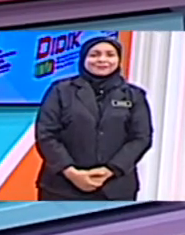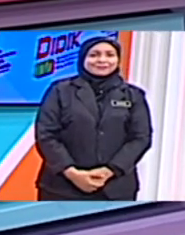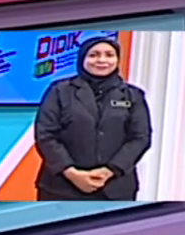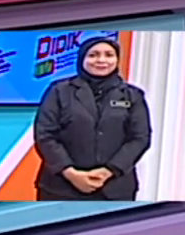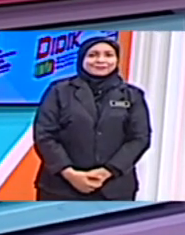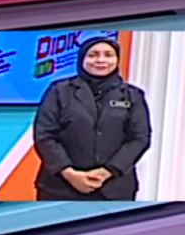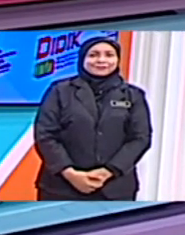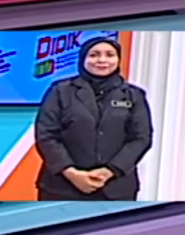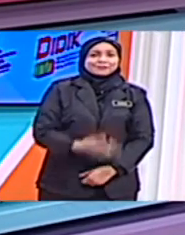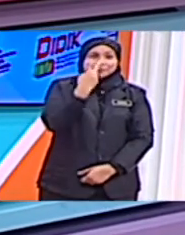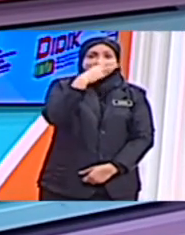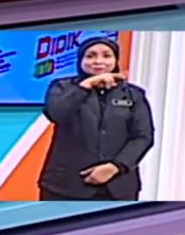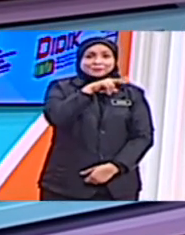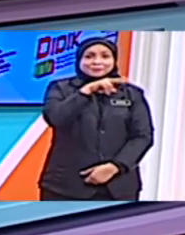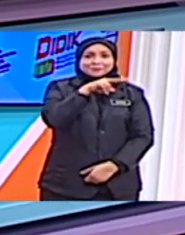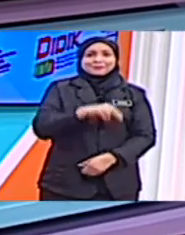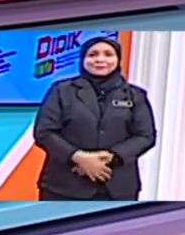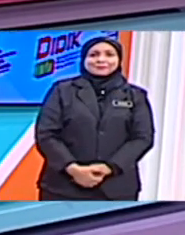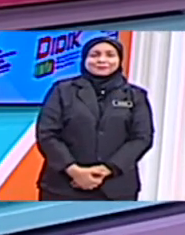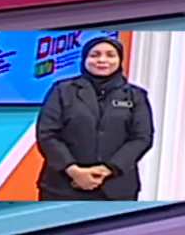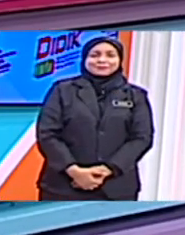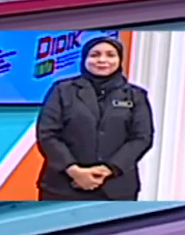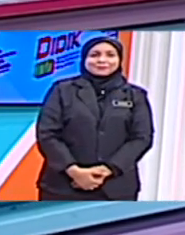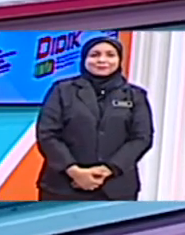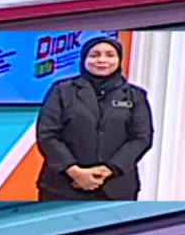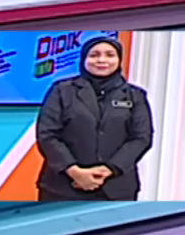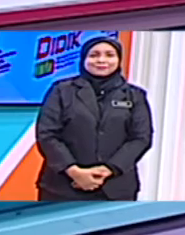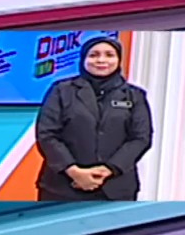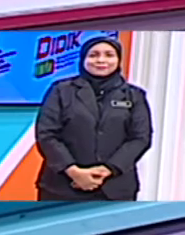Tapi kalau macam ni tak adalah.